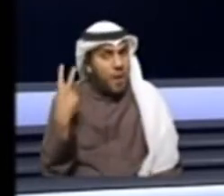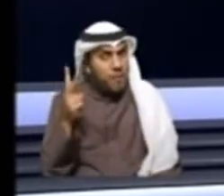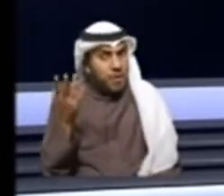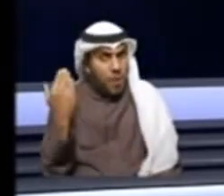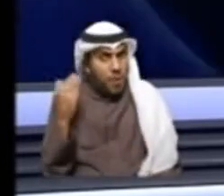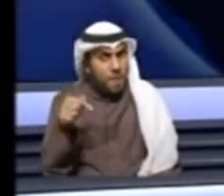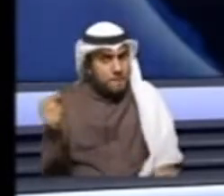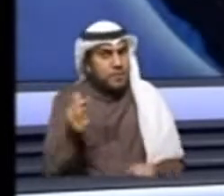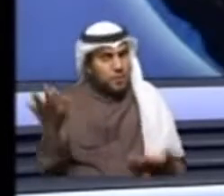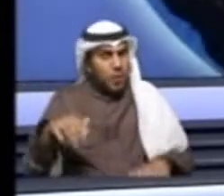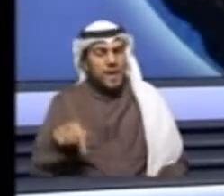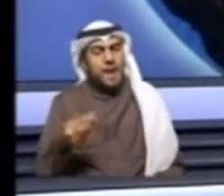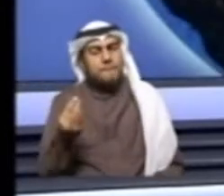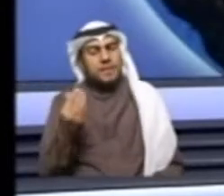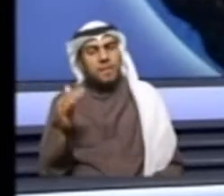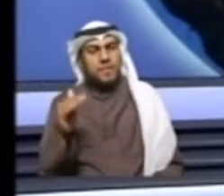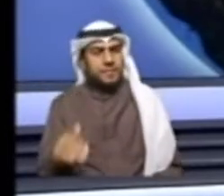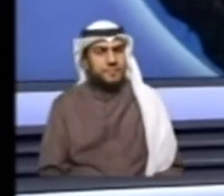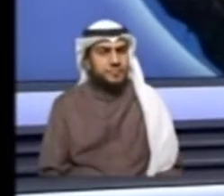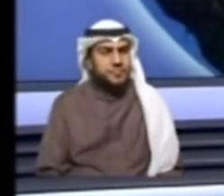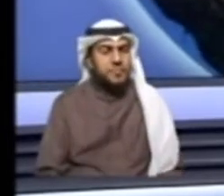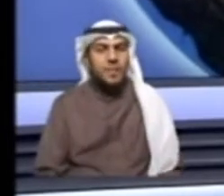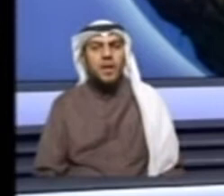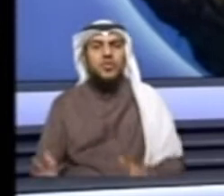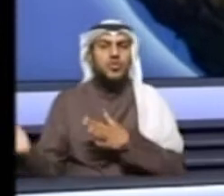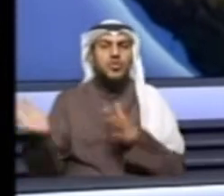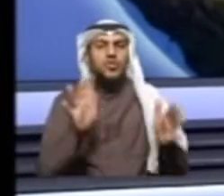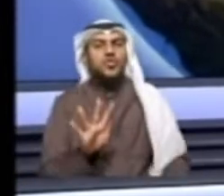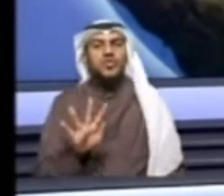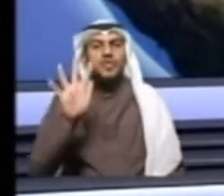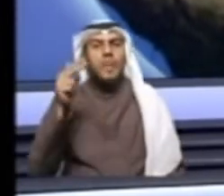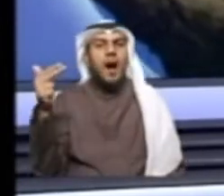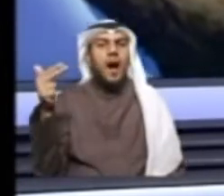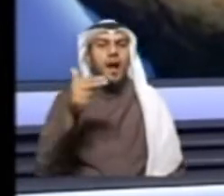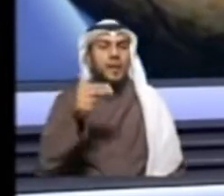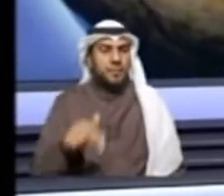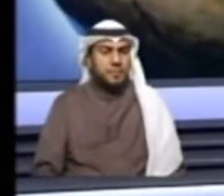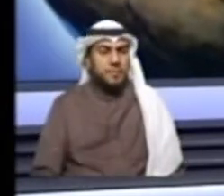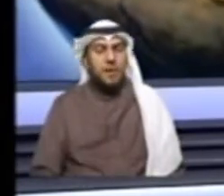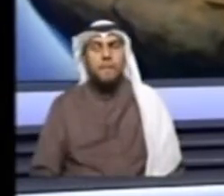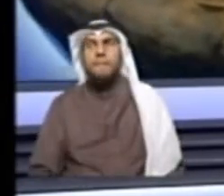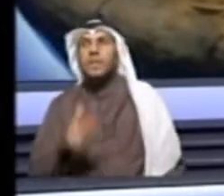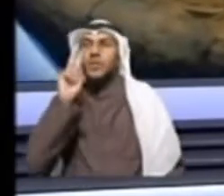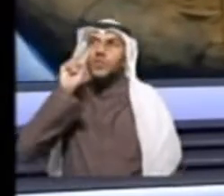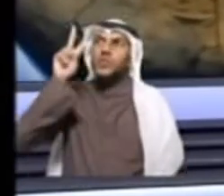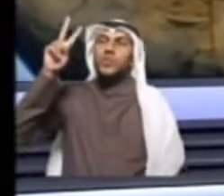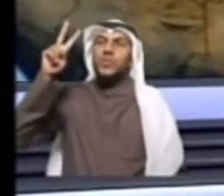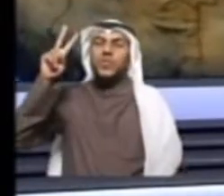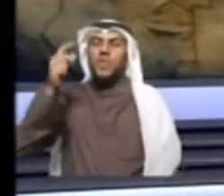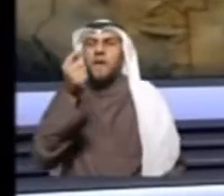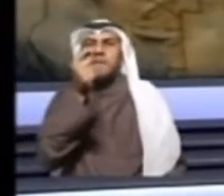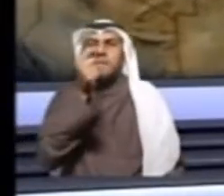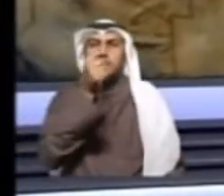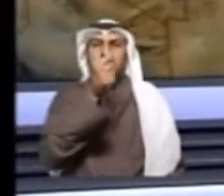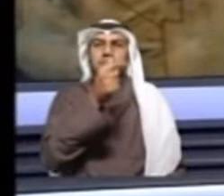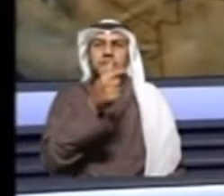المرتفع السايبيري اللي يأثر، والرؤية الأفقية ممتازة، الرياح شمالية غربية الآن بالخارج، السماء صافية، نلاحظ السحب اللي موجودة على